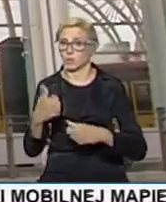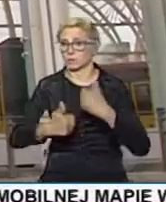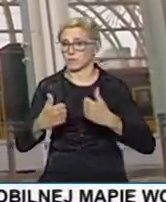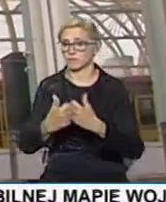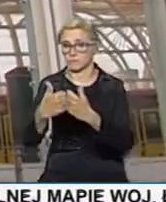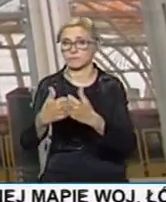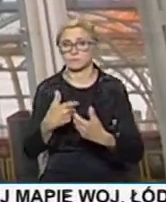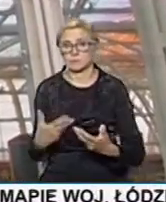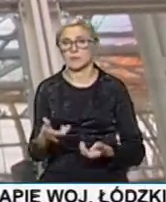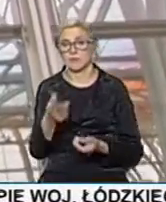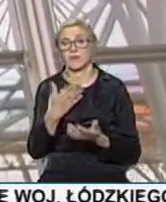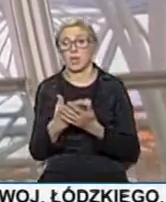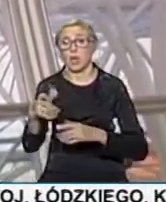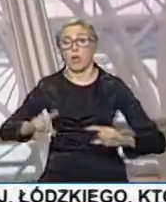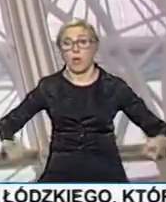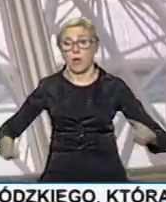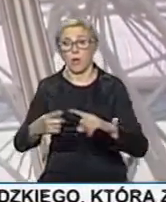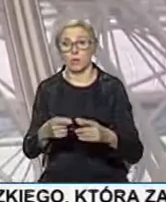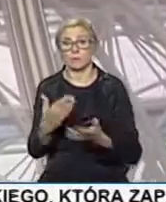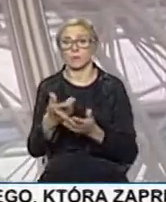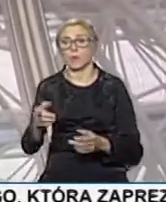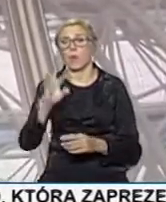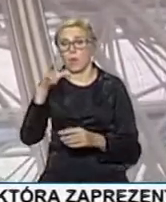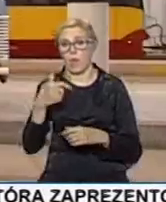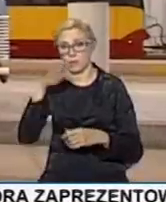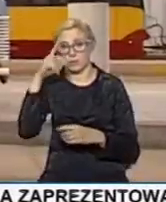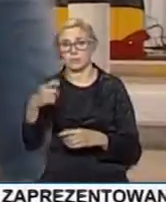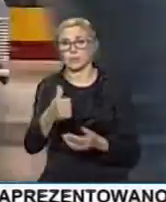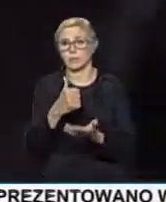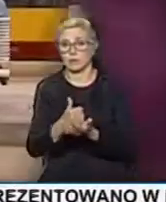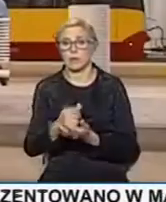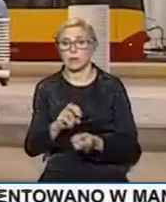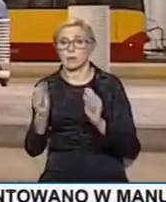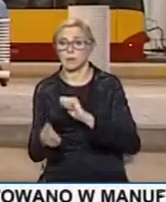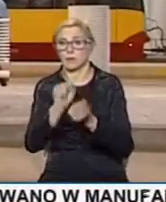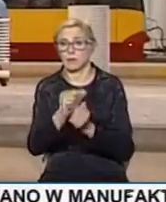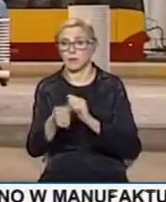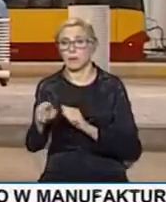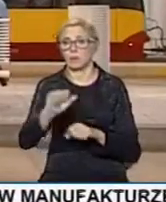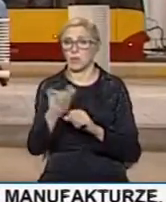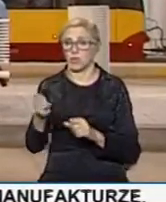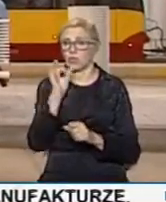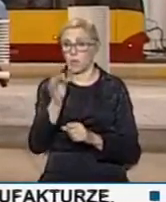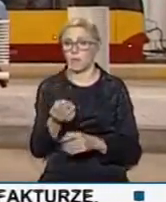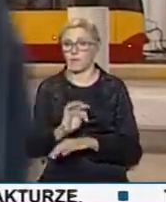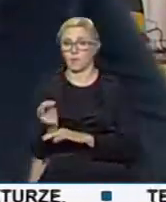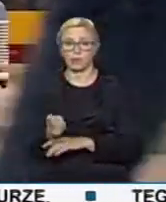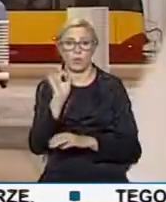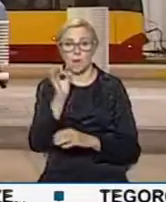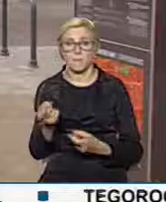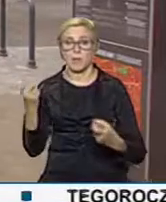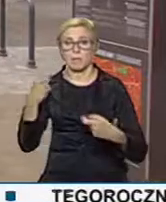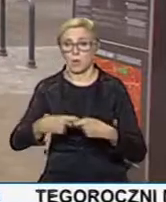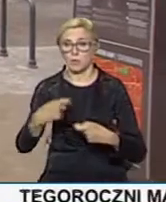udział. Organizatorzy plebiscytu docenili estetykę łódzkiego przystanku przesiadkowego oraz jego funkcjonalność. Dobre połączenie